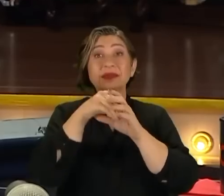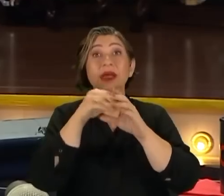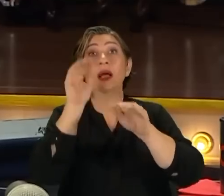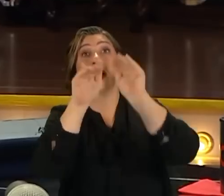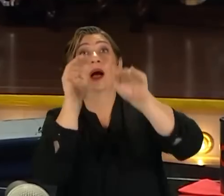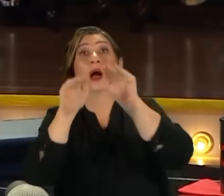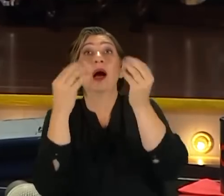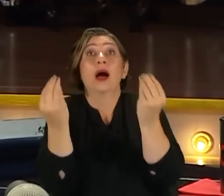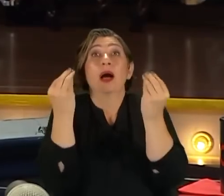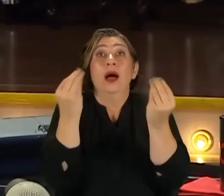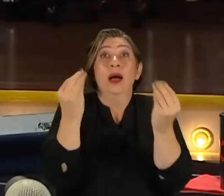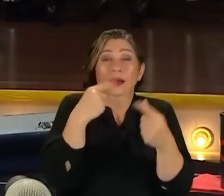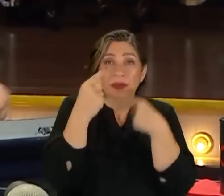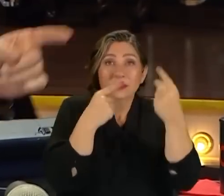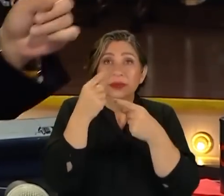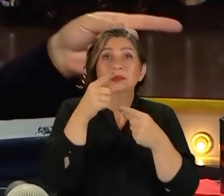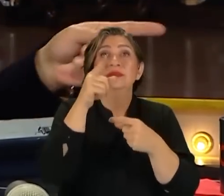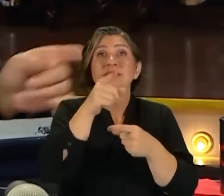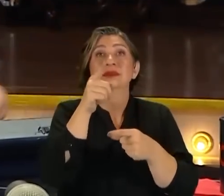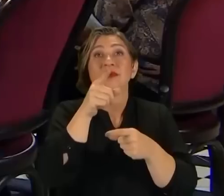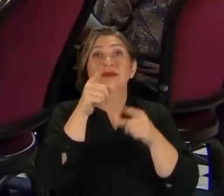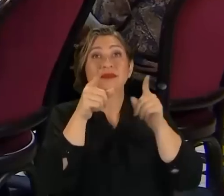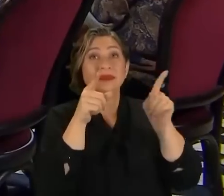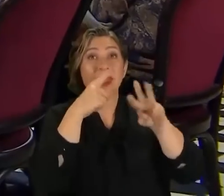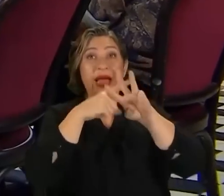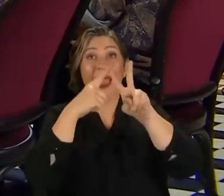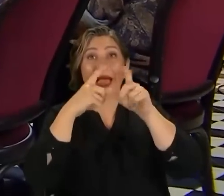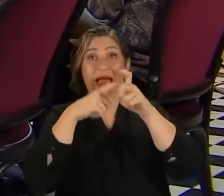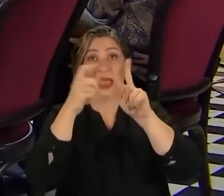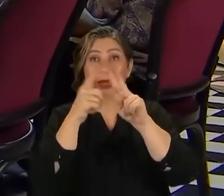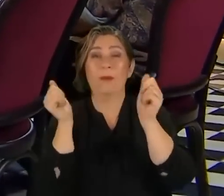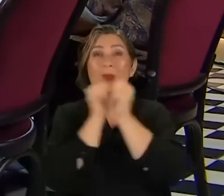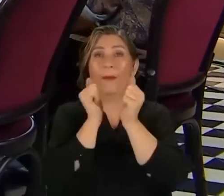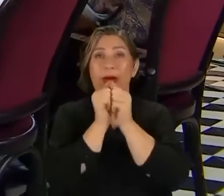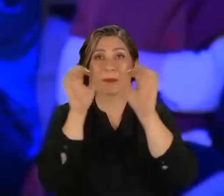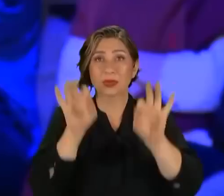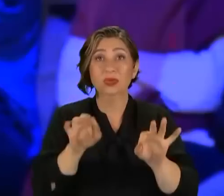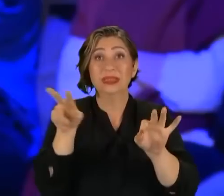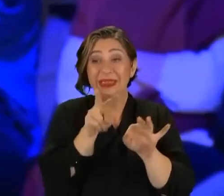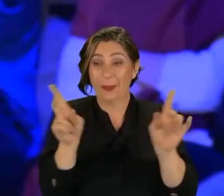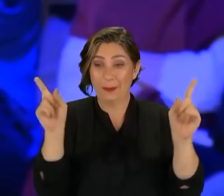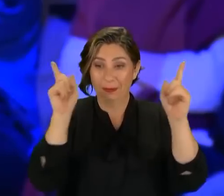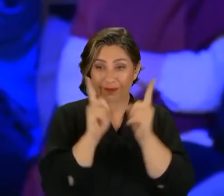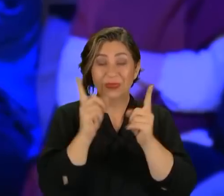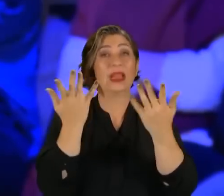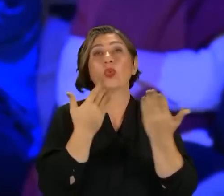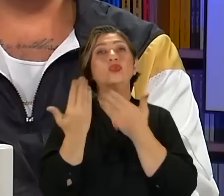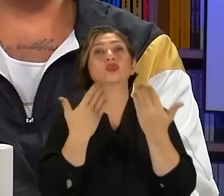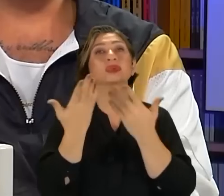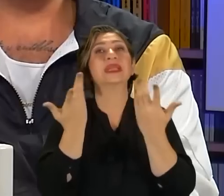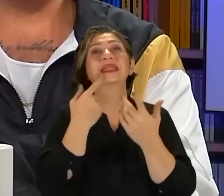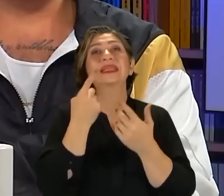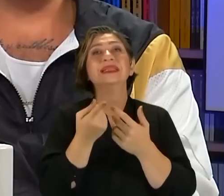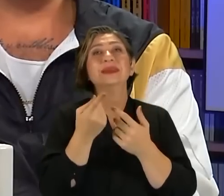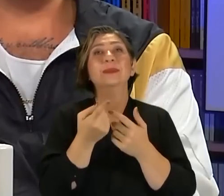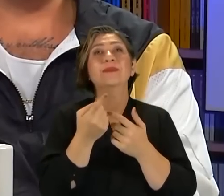tepkiler geldikten sonra siz ve Engin Sevik bir araya geliyorsunuz. Hı hı. O bir araya geldiğinizde ne konuşuyorsunuz? Ne dediniz o